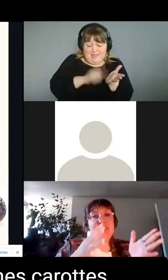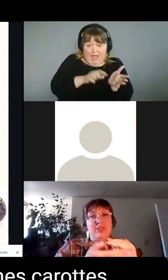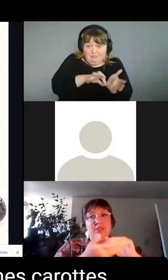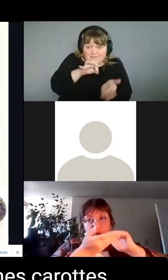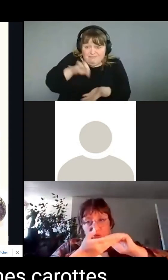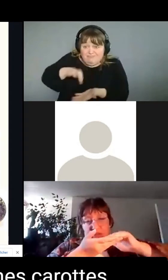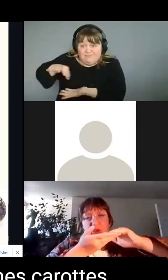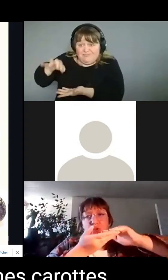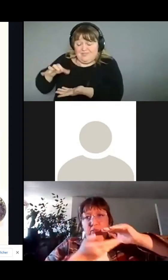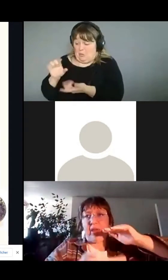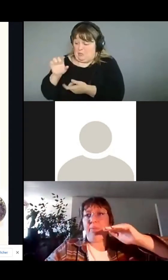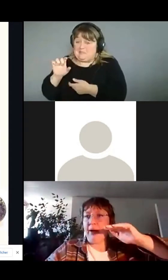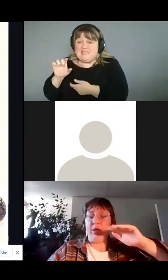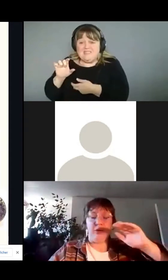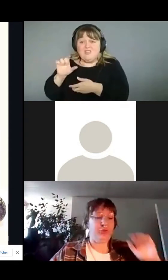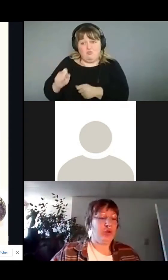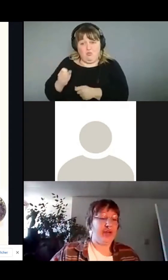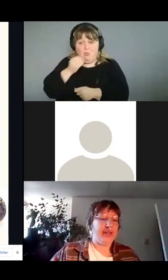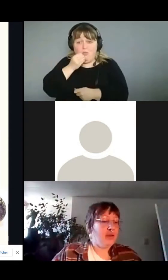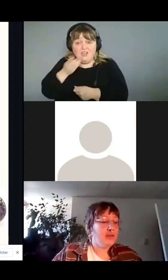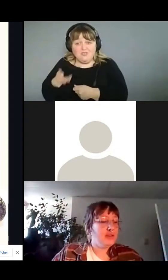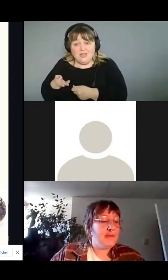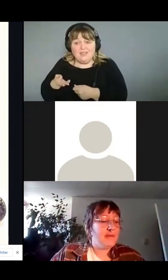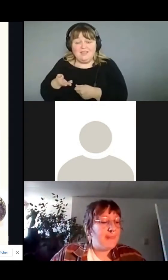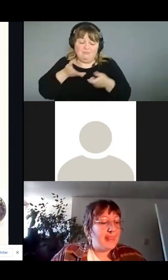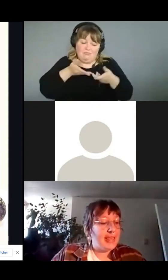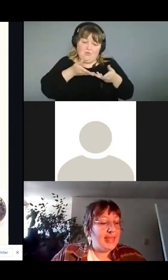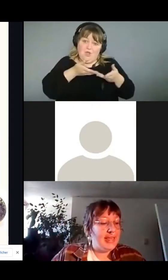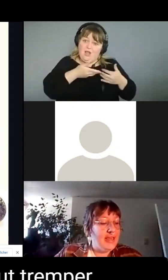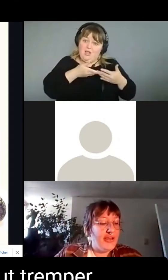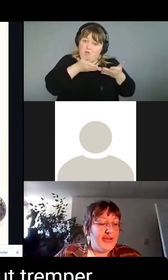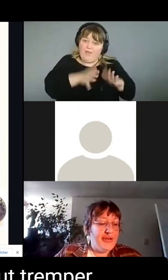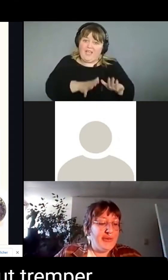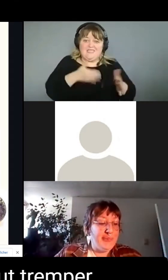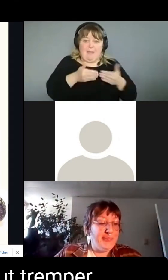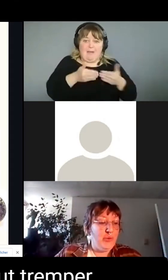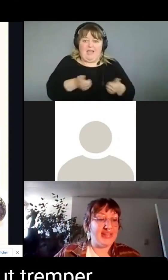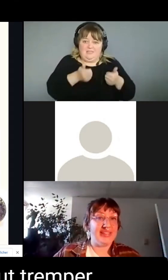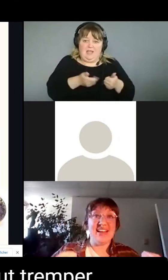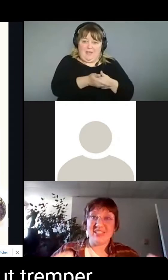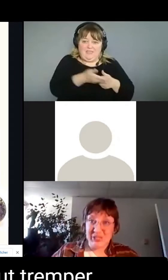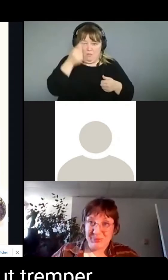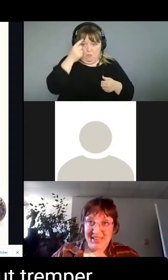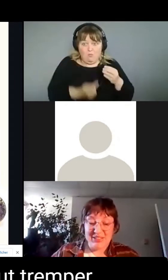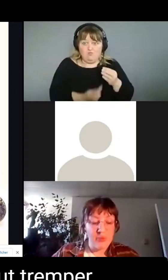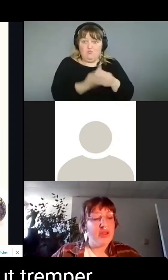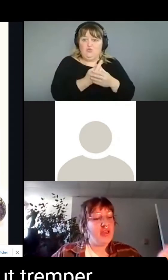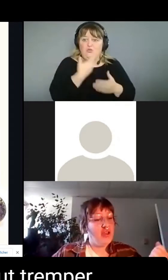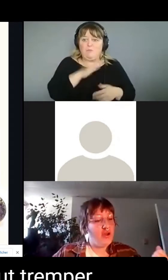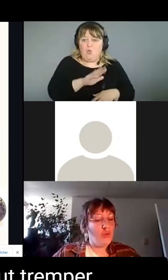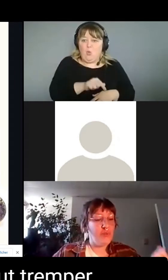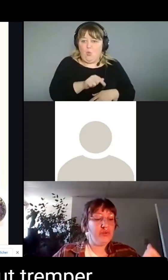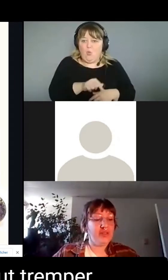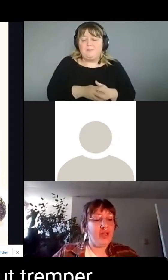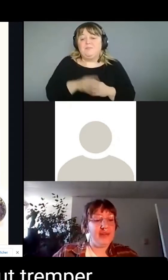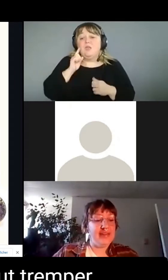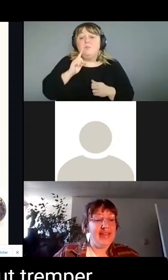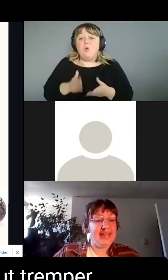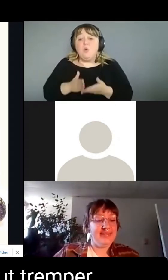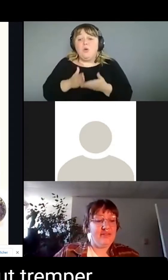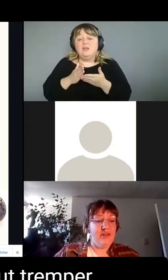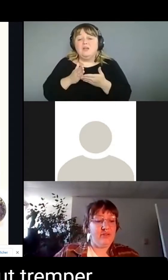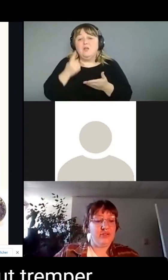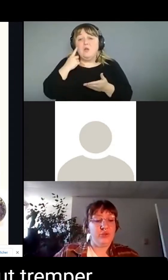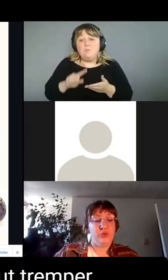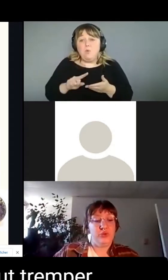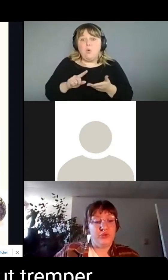laisser l'espace aux autres carottes de vraiment prendre tout leur espace. Et pour aider à la germination, on peut tremper les